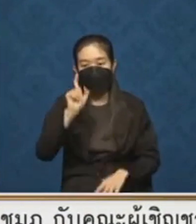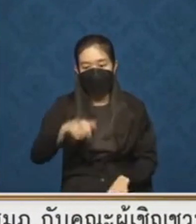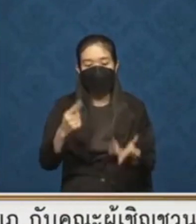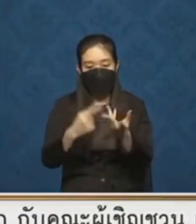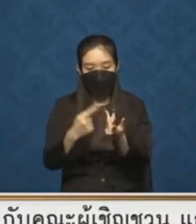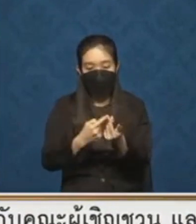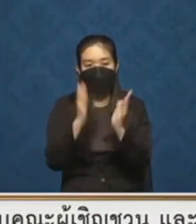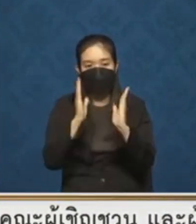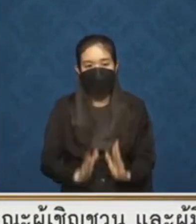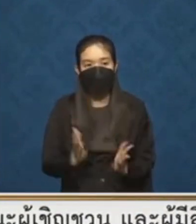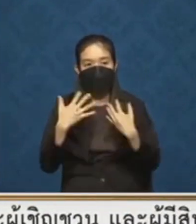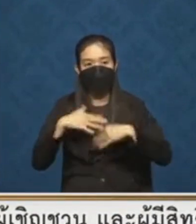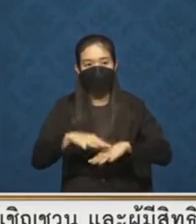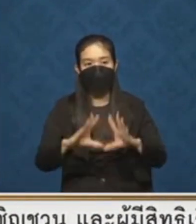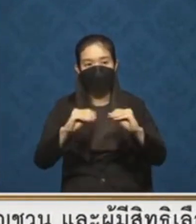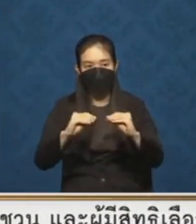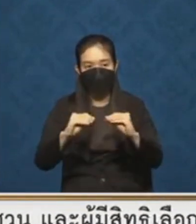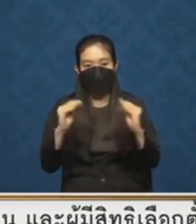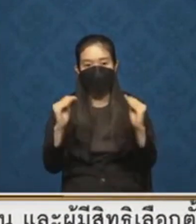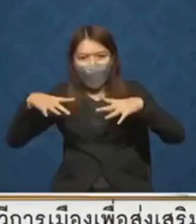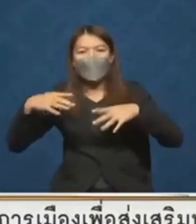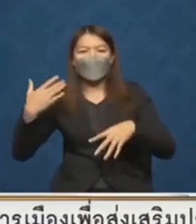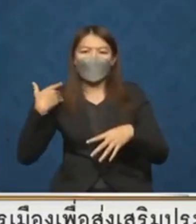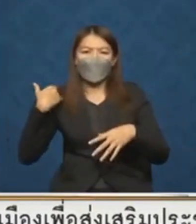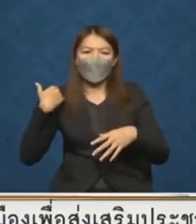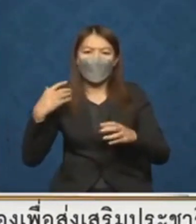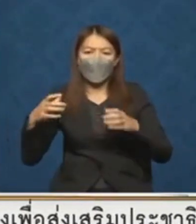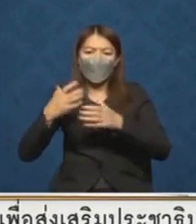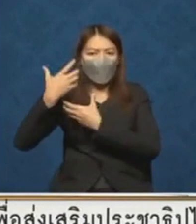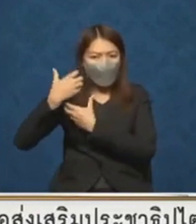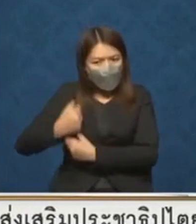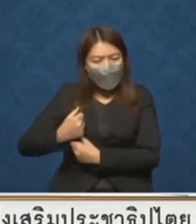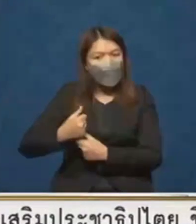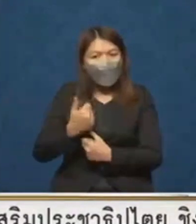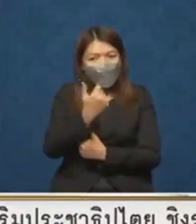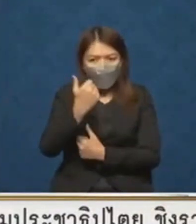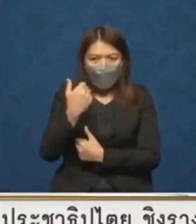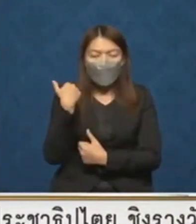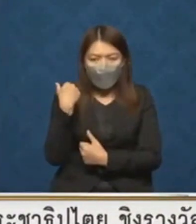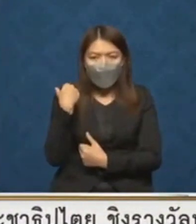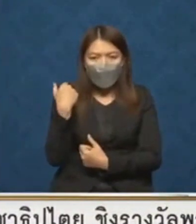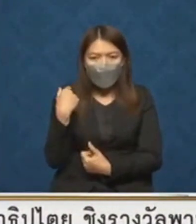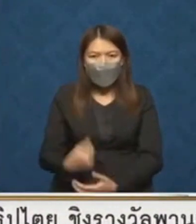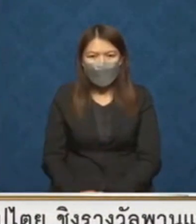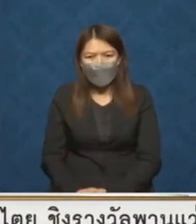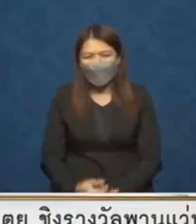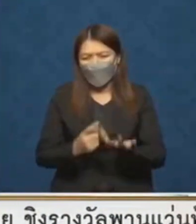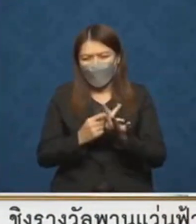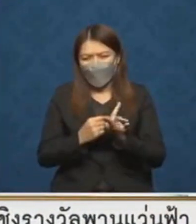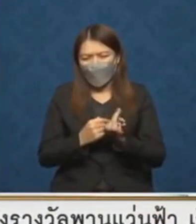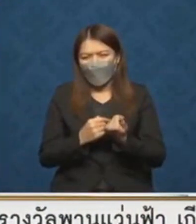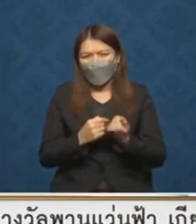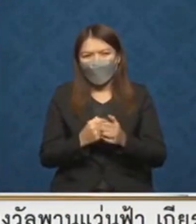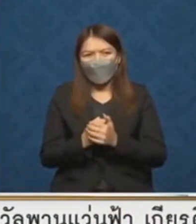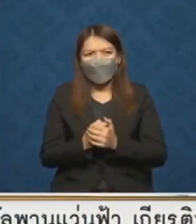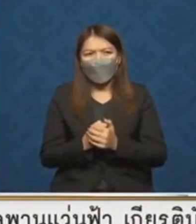burกกรู้ข้นประท้วงบอก่าเพาศุกพาพิ่ง ช่ทเป็ฝายคาน balingในสมยพกเพื่ไย เปรฐบานบวตนกเคยเป็ฝายค้